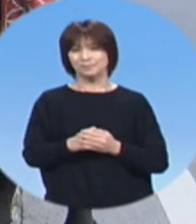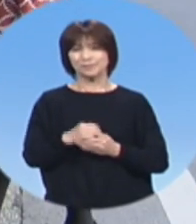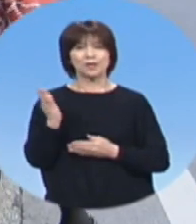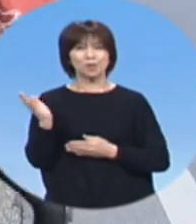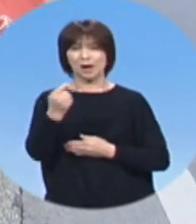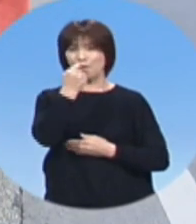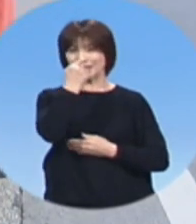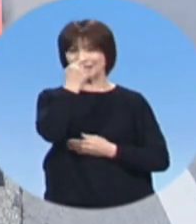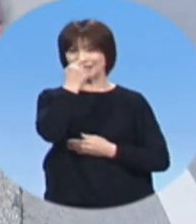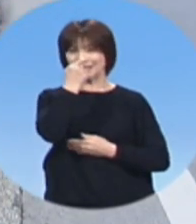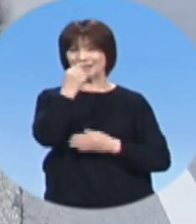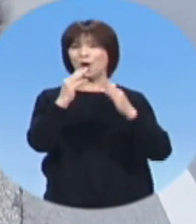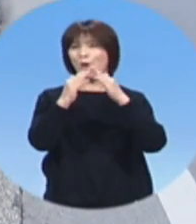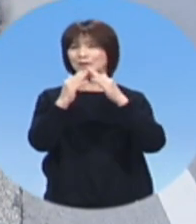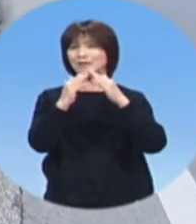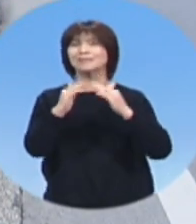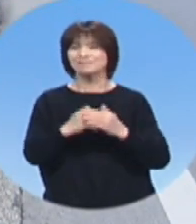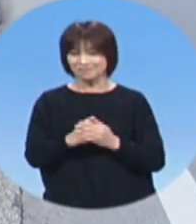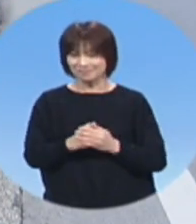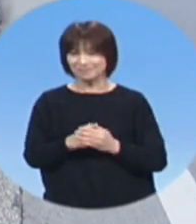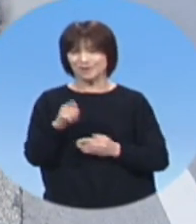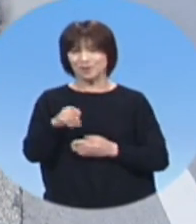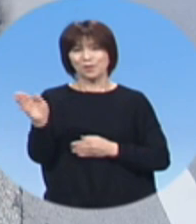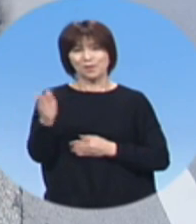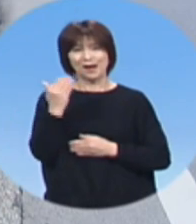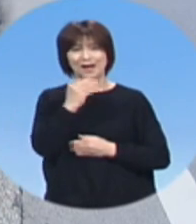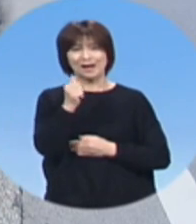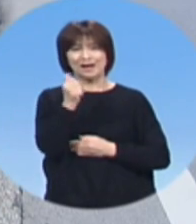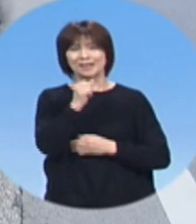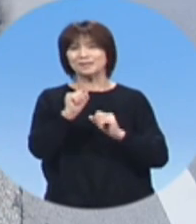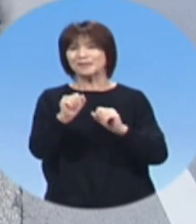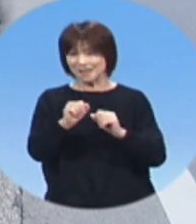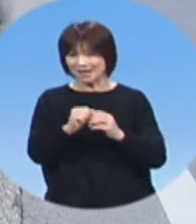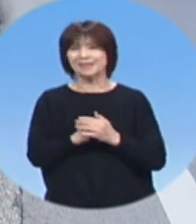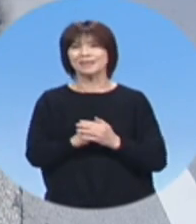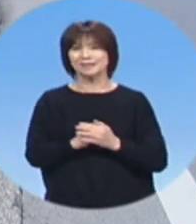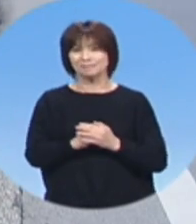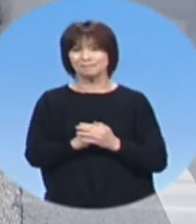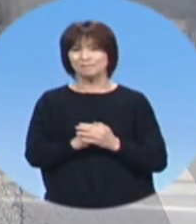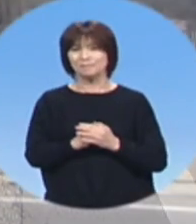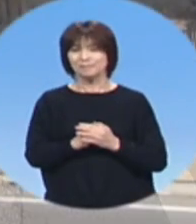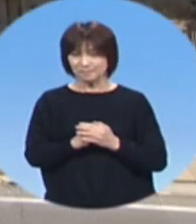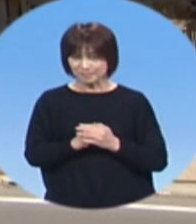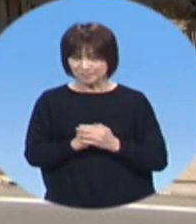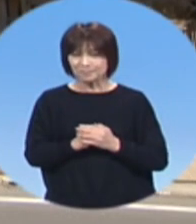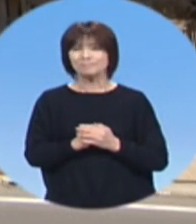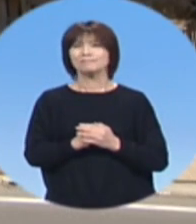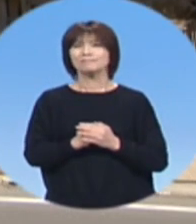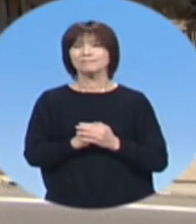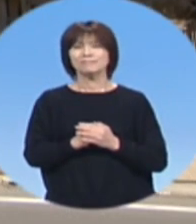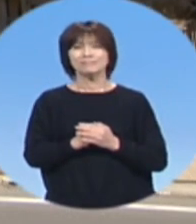ここが私の家なんですけど、はい、まずこちらからご案内しますね。 はい、お邪魔します